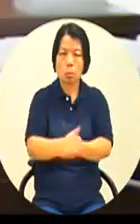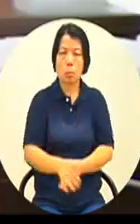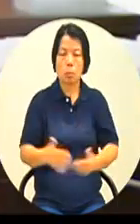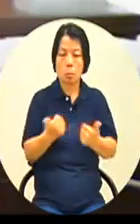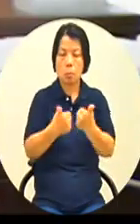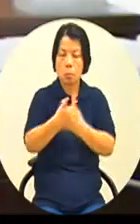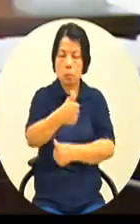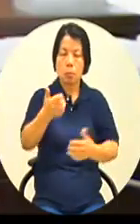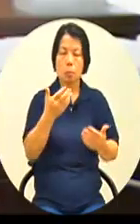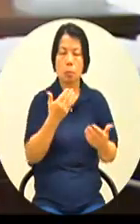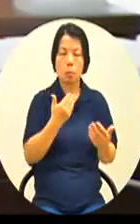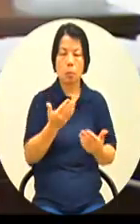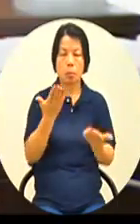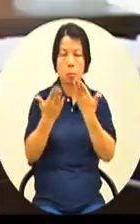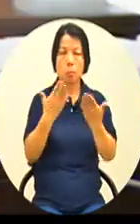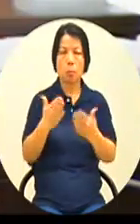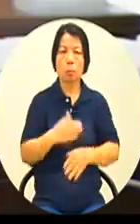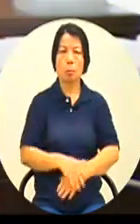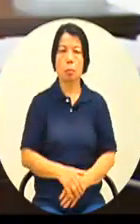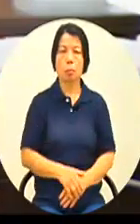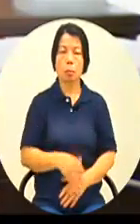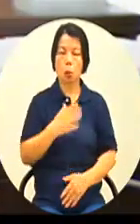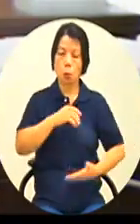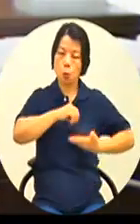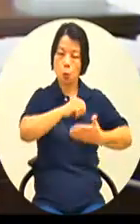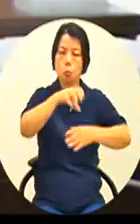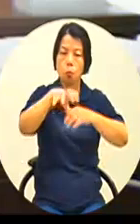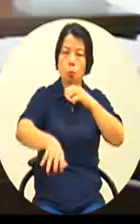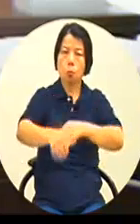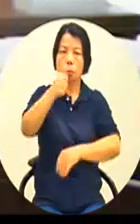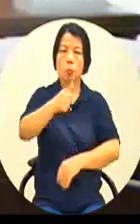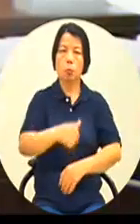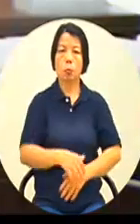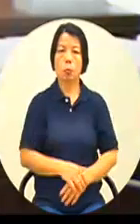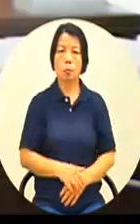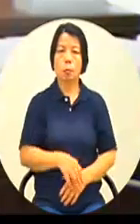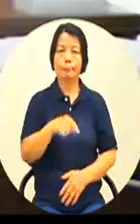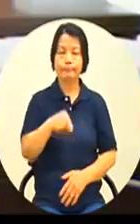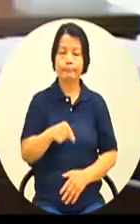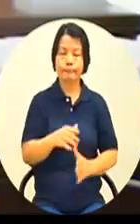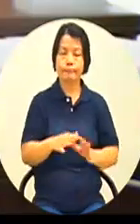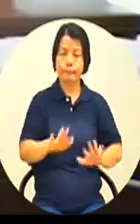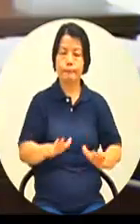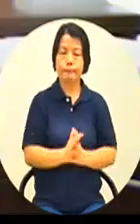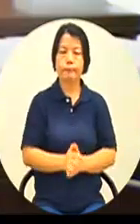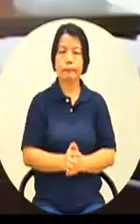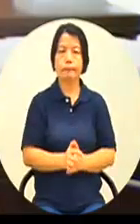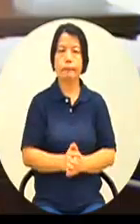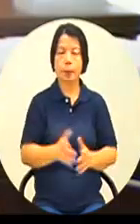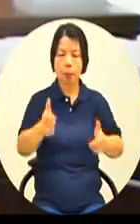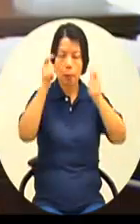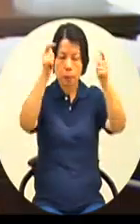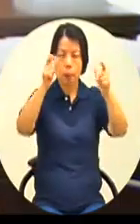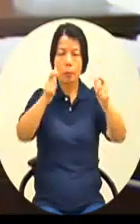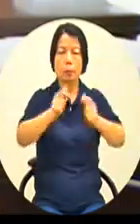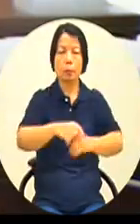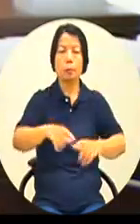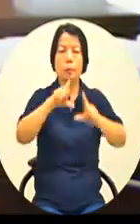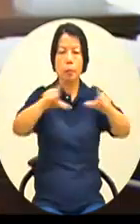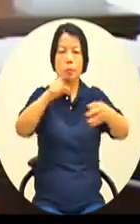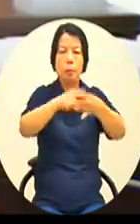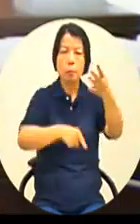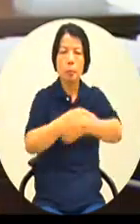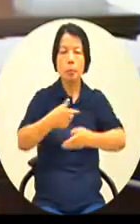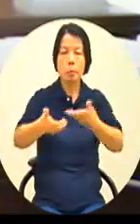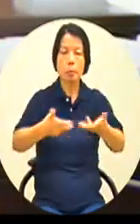也知道。好、哦，然后呢，我建议局长，这个盛事是高雄市的大事，但是我